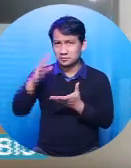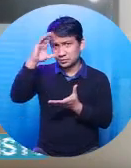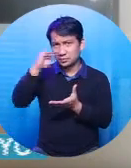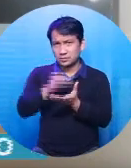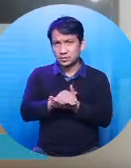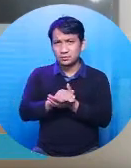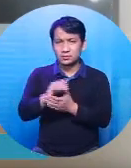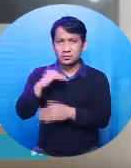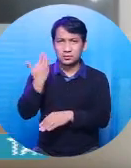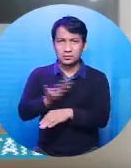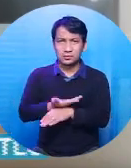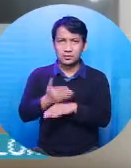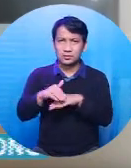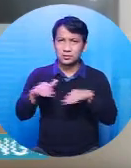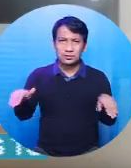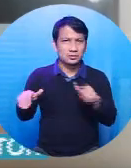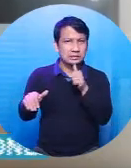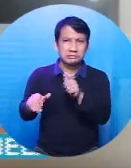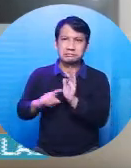yung mga anak hindi na ipapakita sa'yo.